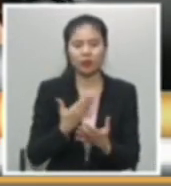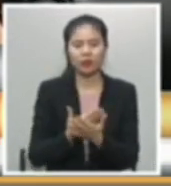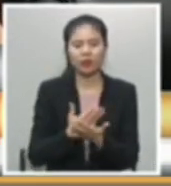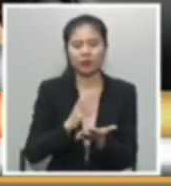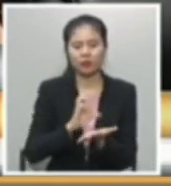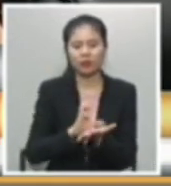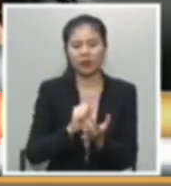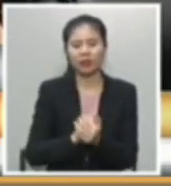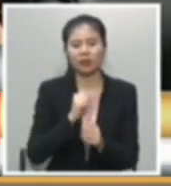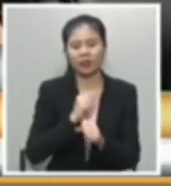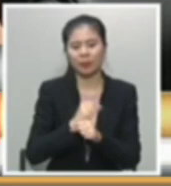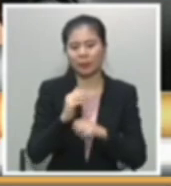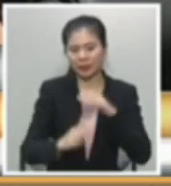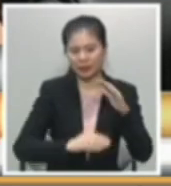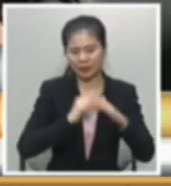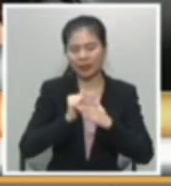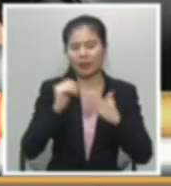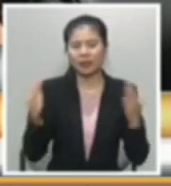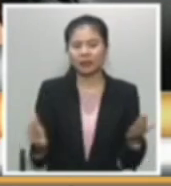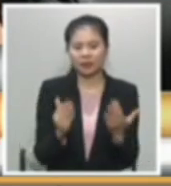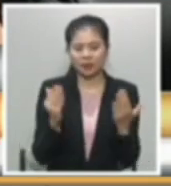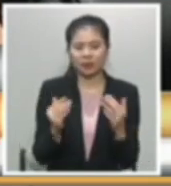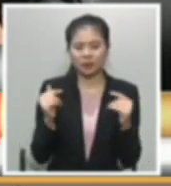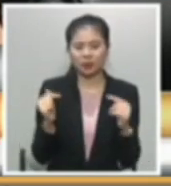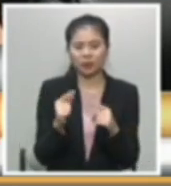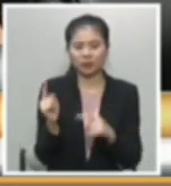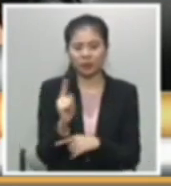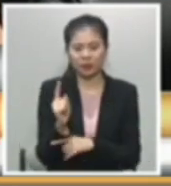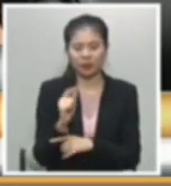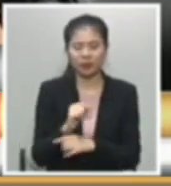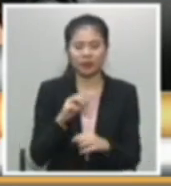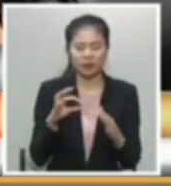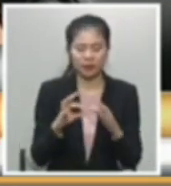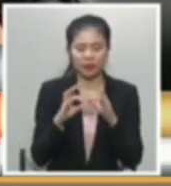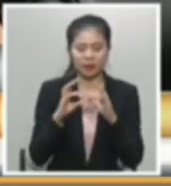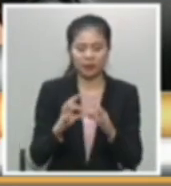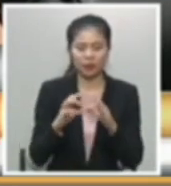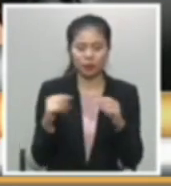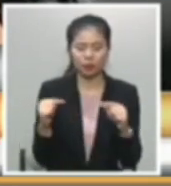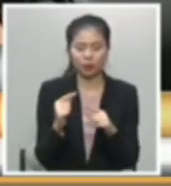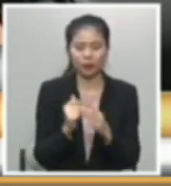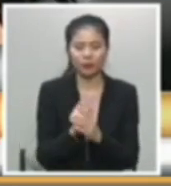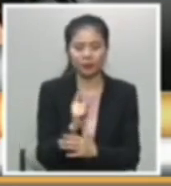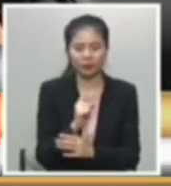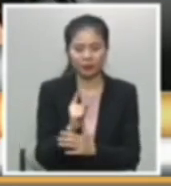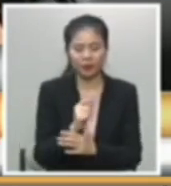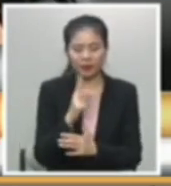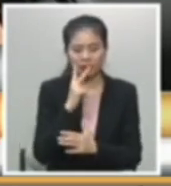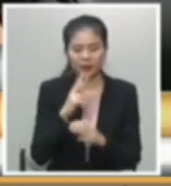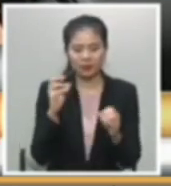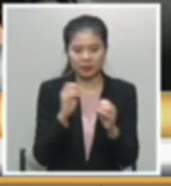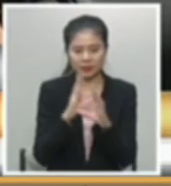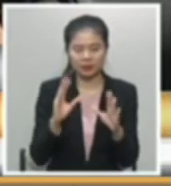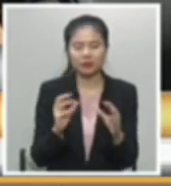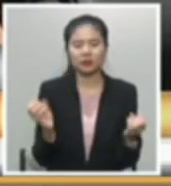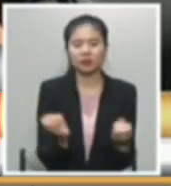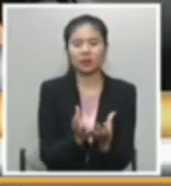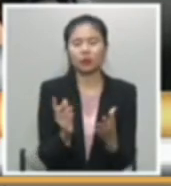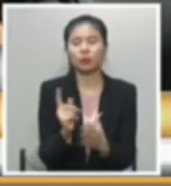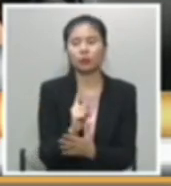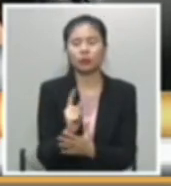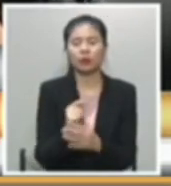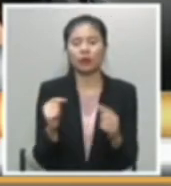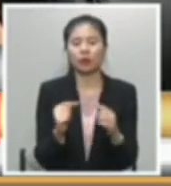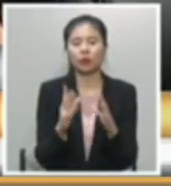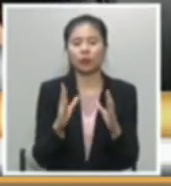ฒนาเนี่ยมันควรจะถูกผลักดันให้ออกมาให้มันเกิดผลที่เราเห็นได้ว่ามันมีผลกระทบกับประชาช